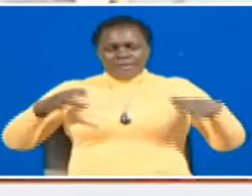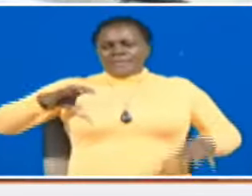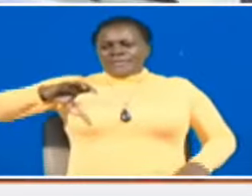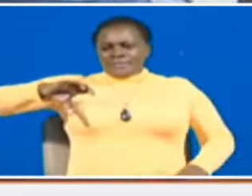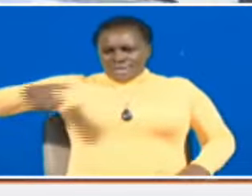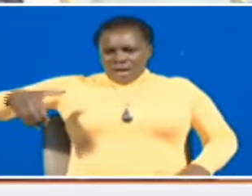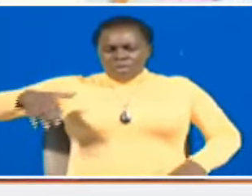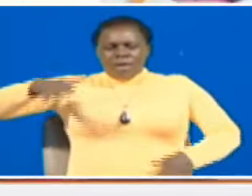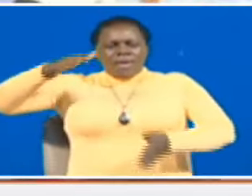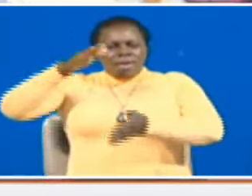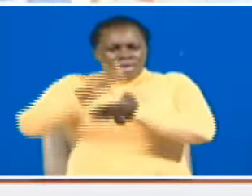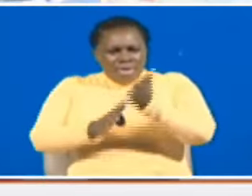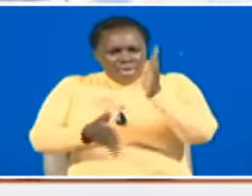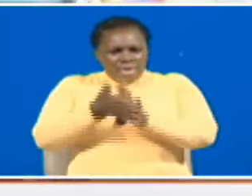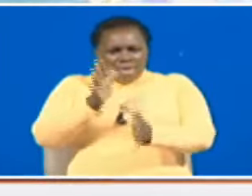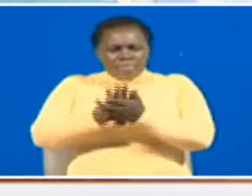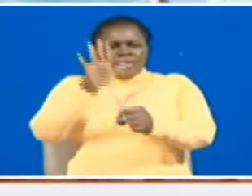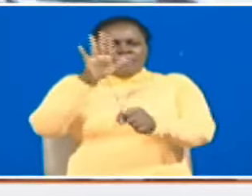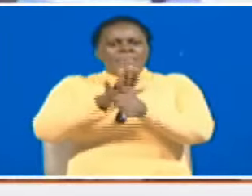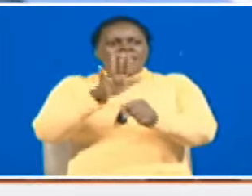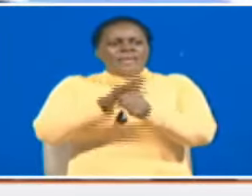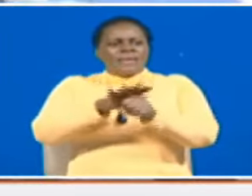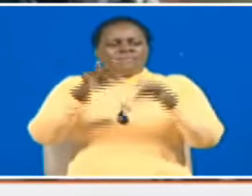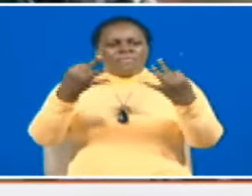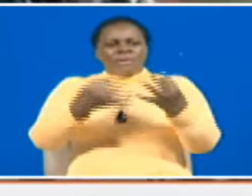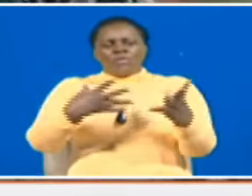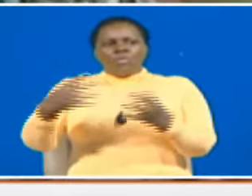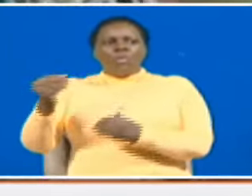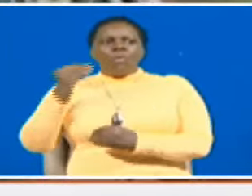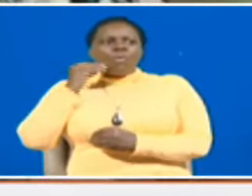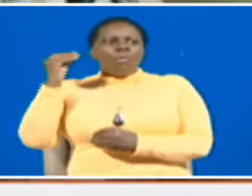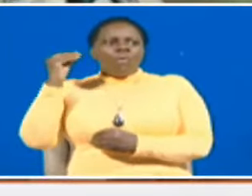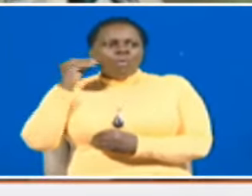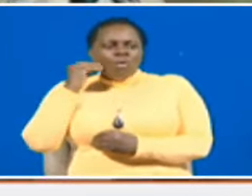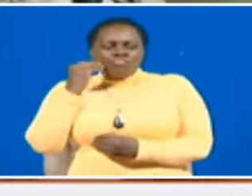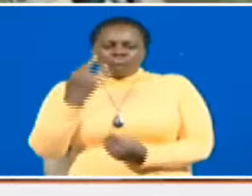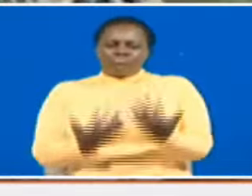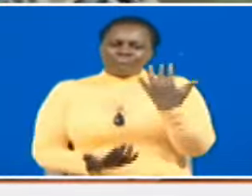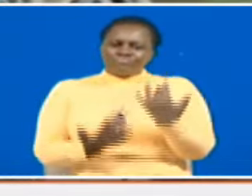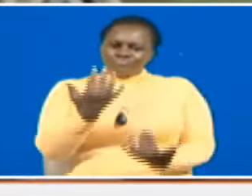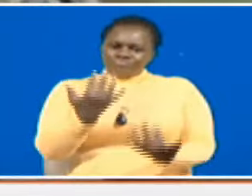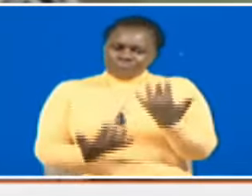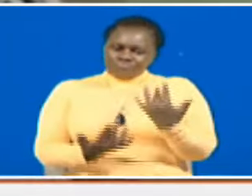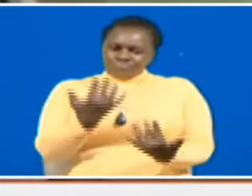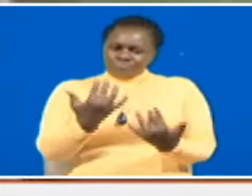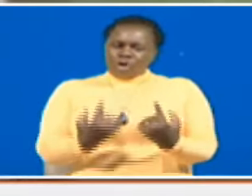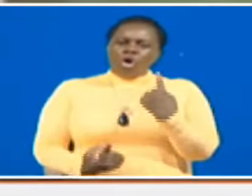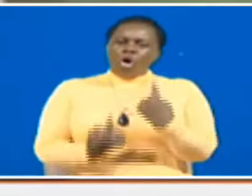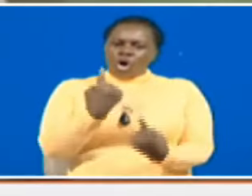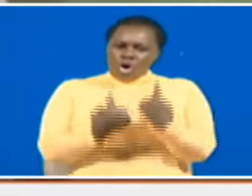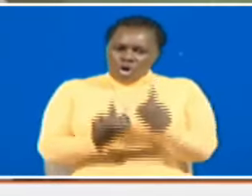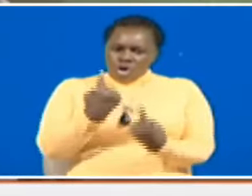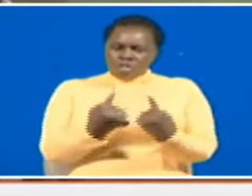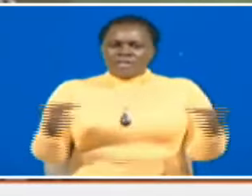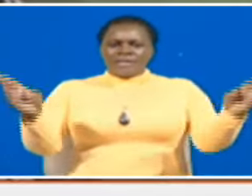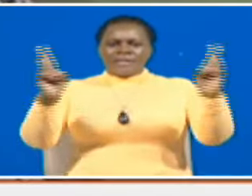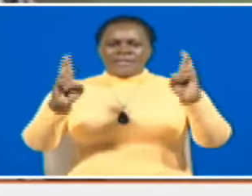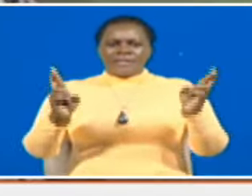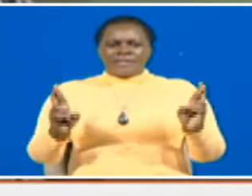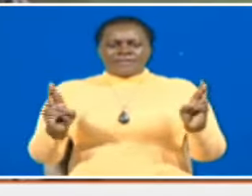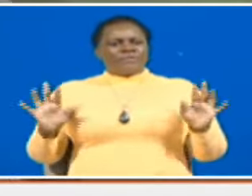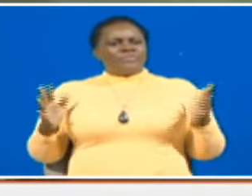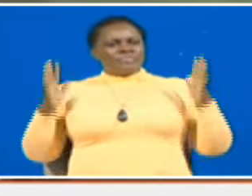kulisalia mahame, huku wengi wa jamaa wakikimbilia makwao ambako upishi ulikuwa umenoga tayari kusherehekea na